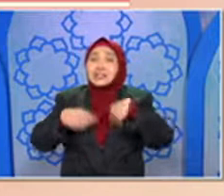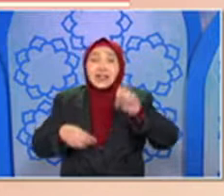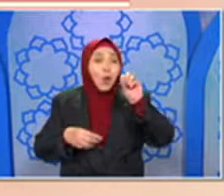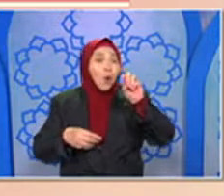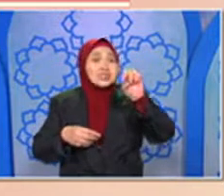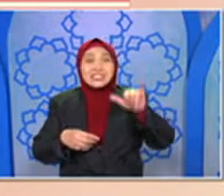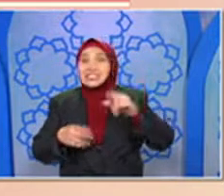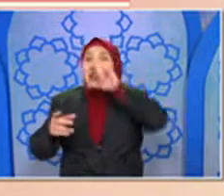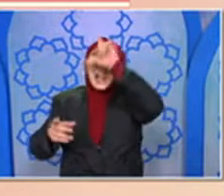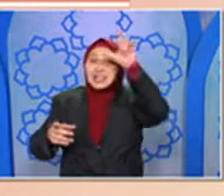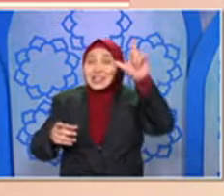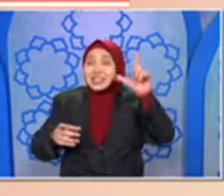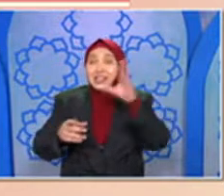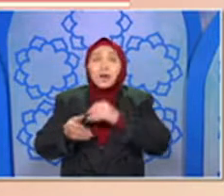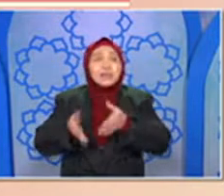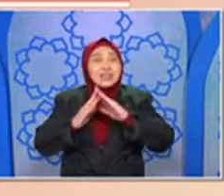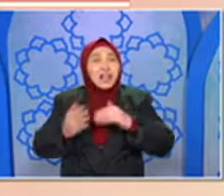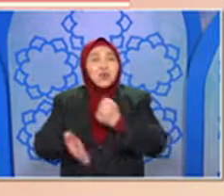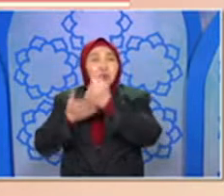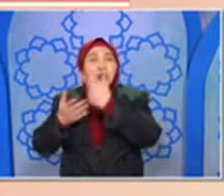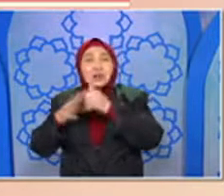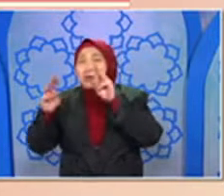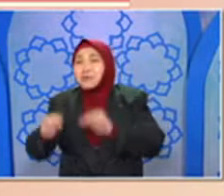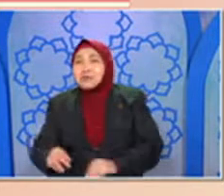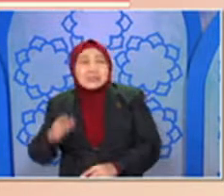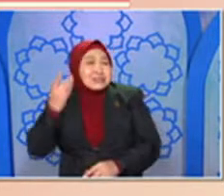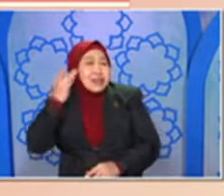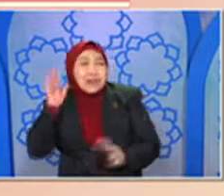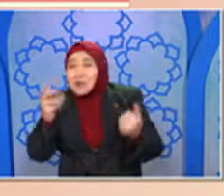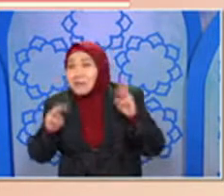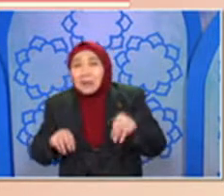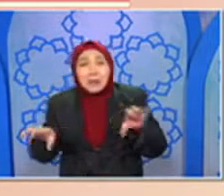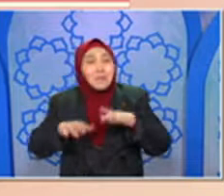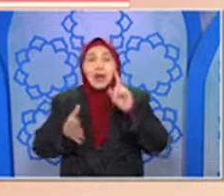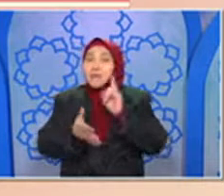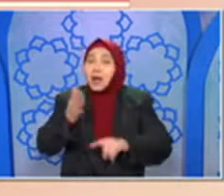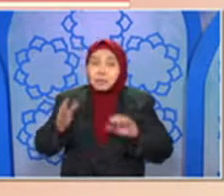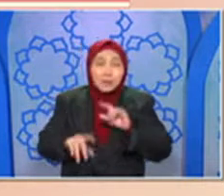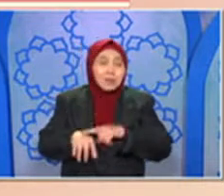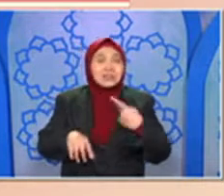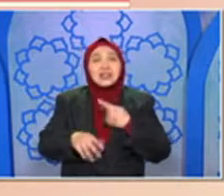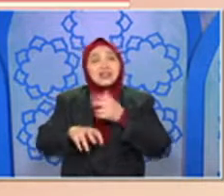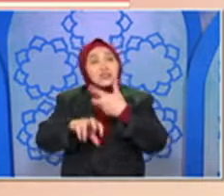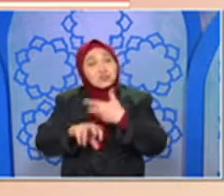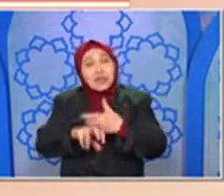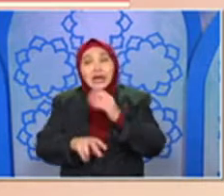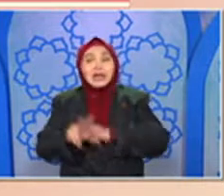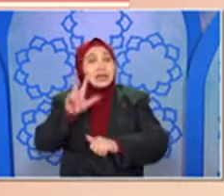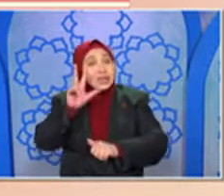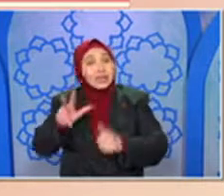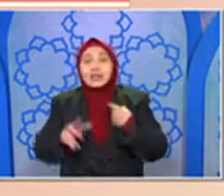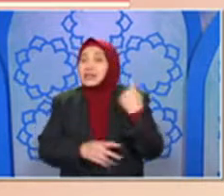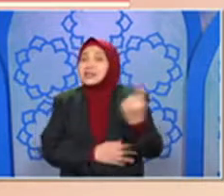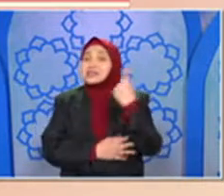langit berbanding tolong minta tolong manusia yang tidak mampu berbuat apa-apa ketika kita susah. Dan yang ketiga, kita